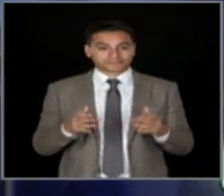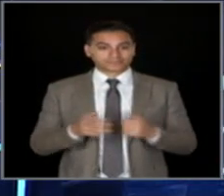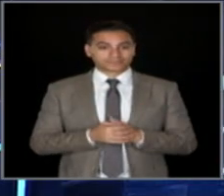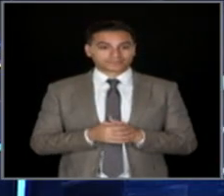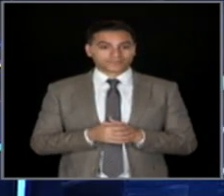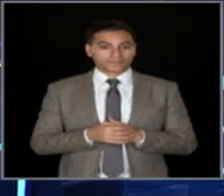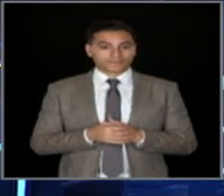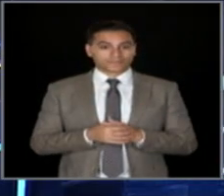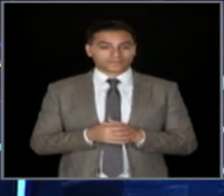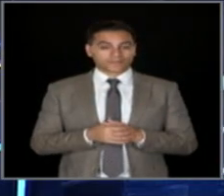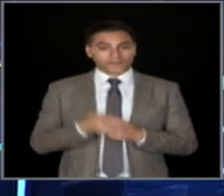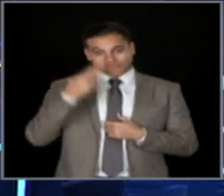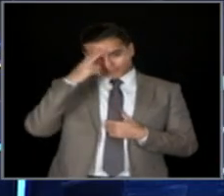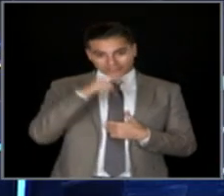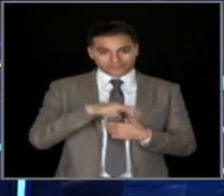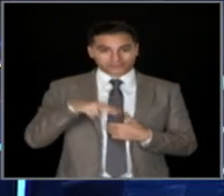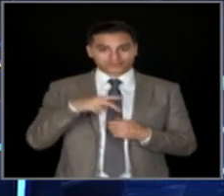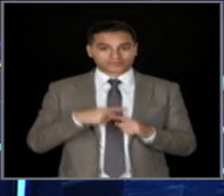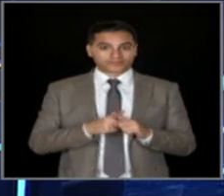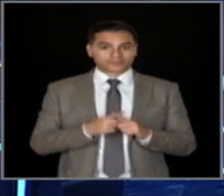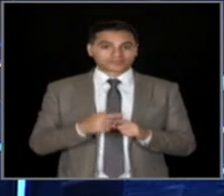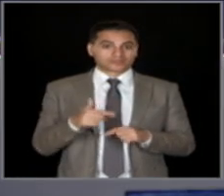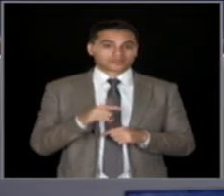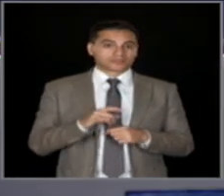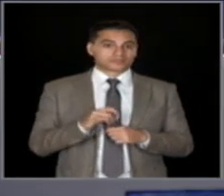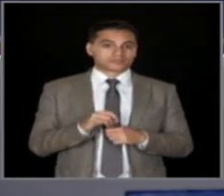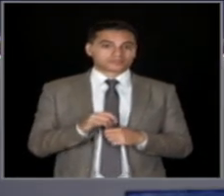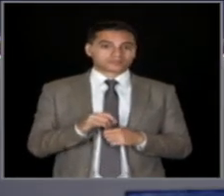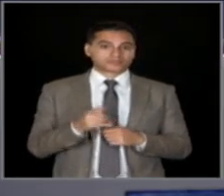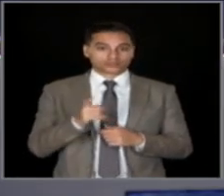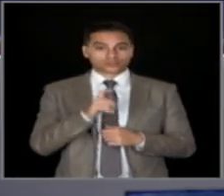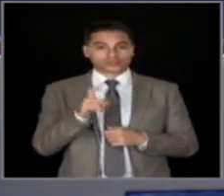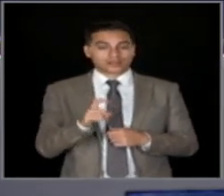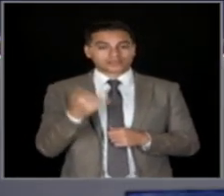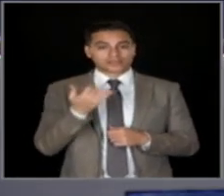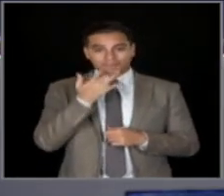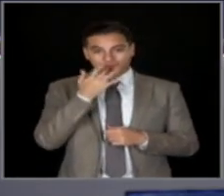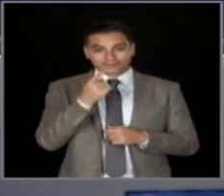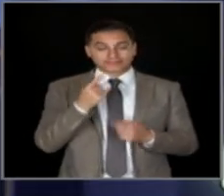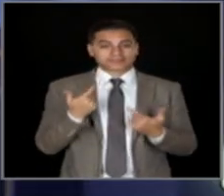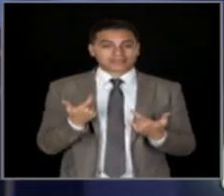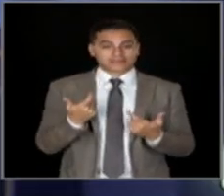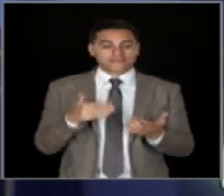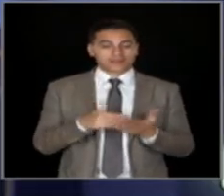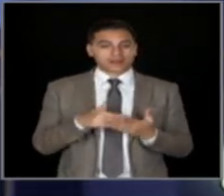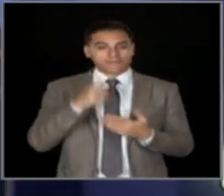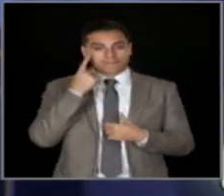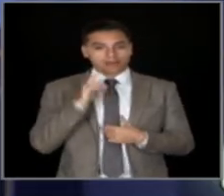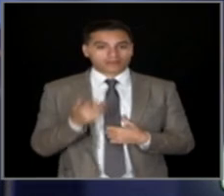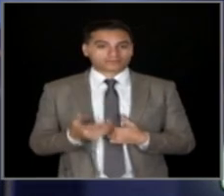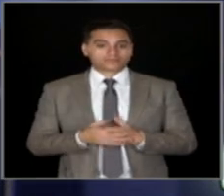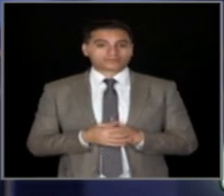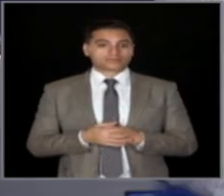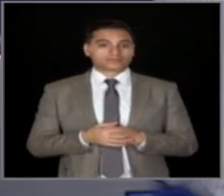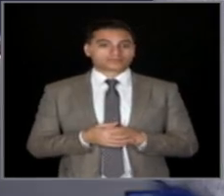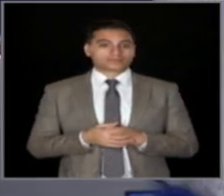بعدين بذمتك ما هو ضعف 56؟ 28 ده كان سؤال سهل مع انك استنيت فيه، ولكن غلطت